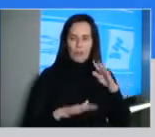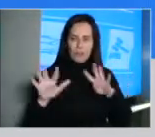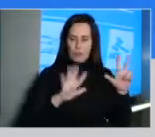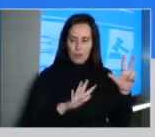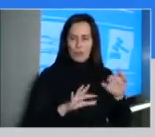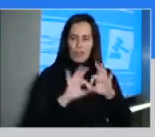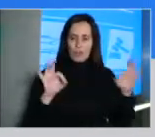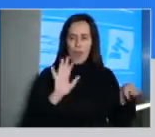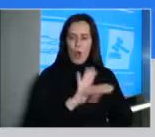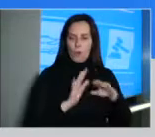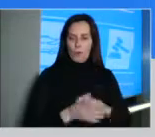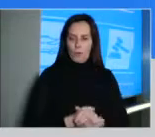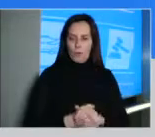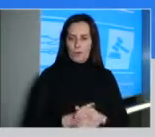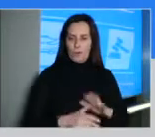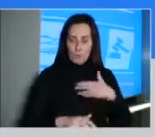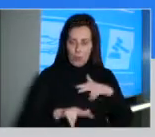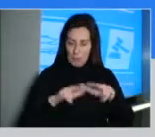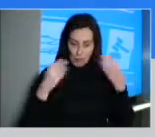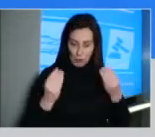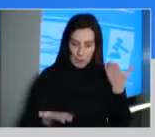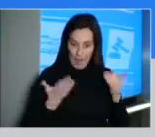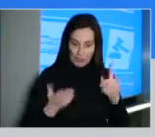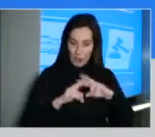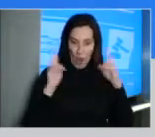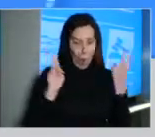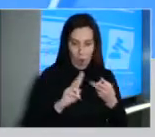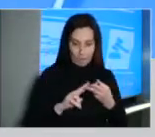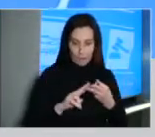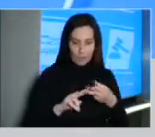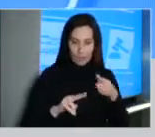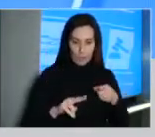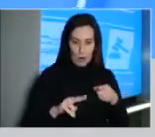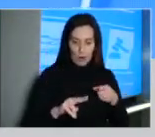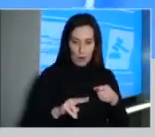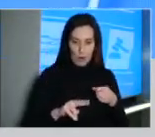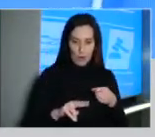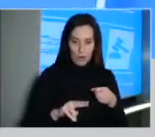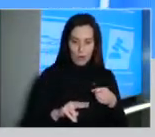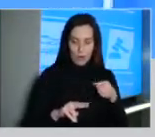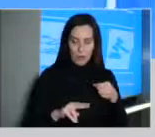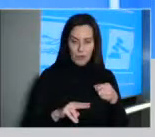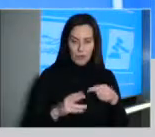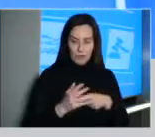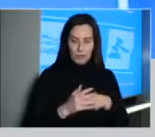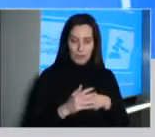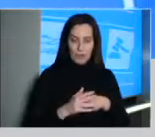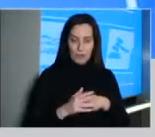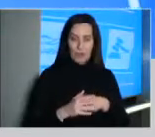מ-1998 כשנחקק החוק. אוקיי. האם אנחנו במצב טוב ביחס לעולם המערבי שבו מה שנקרא Sunshine Laws, קוראים